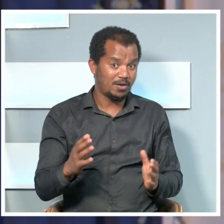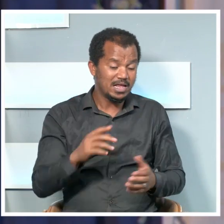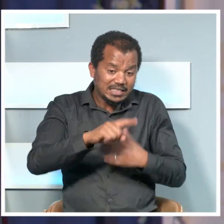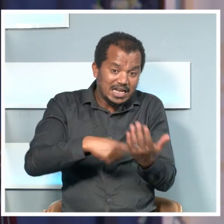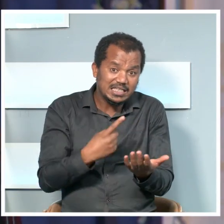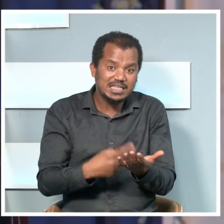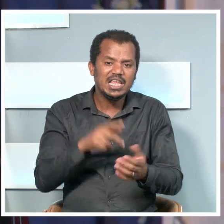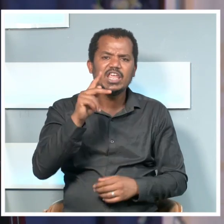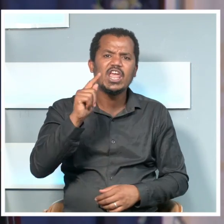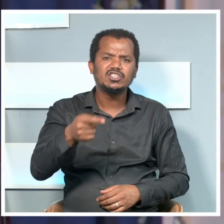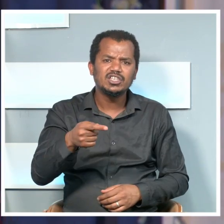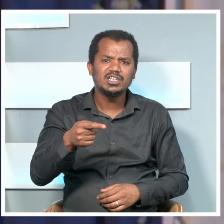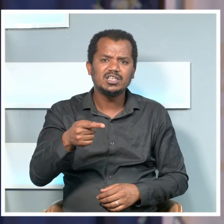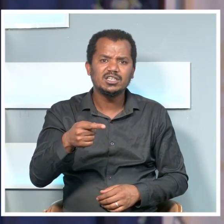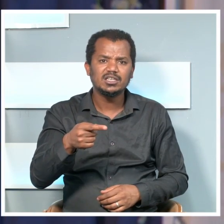سلذي